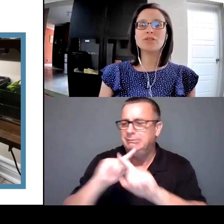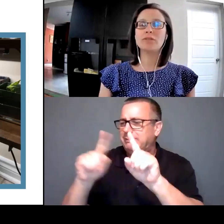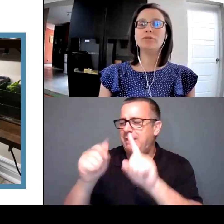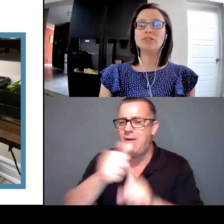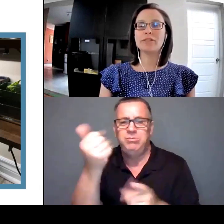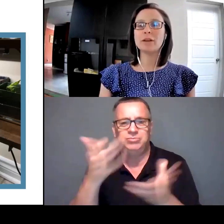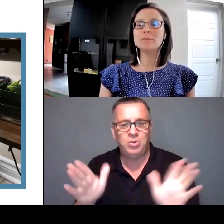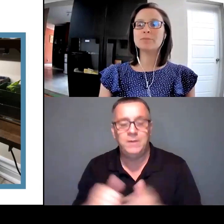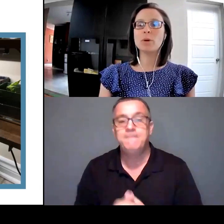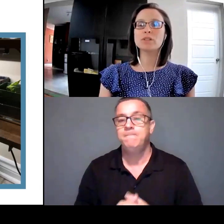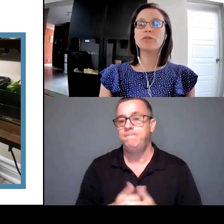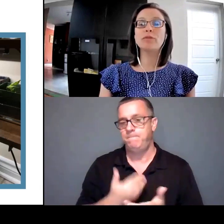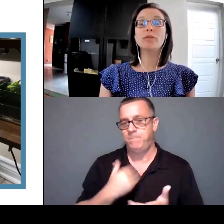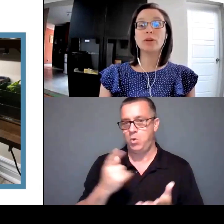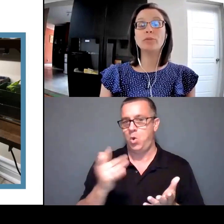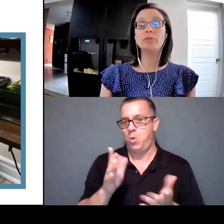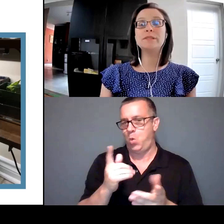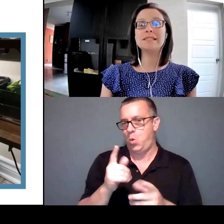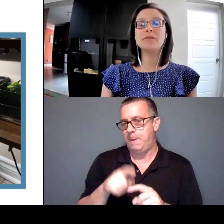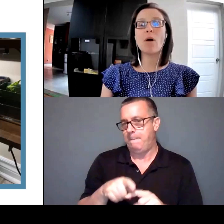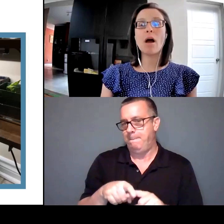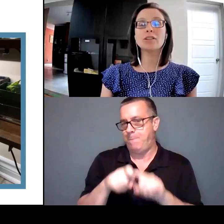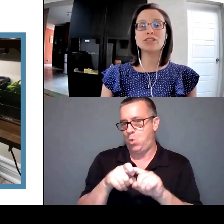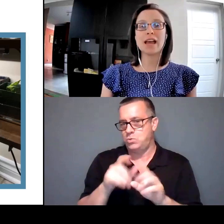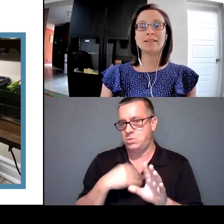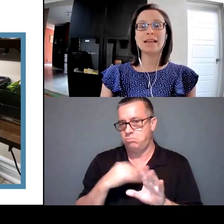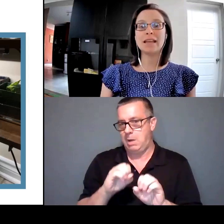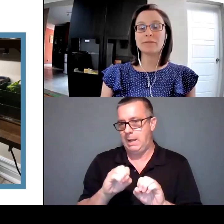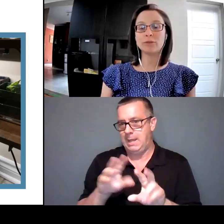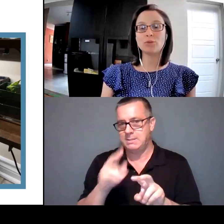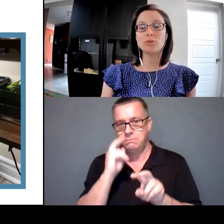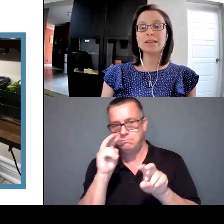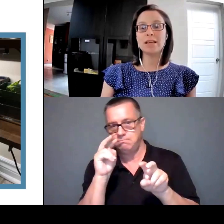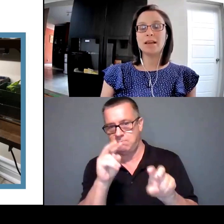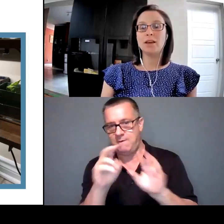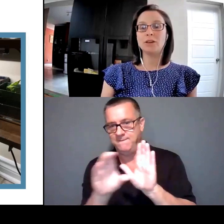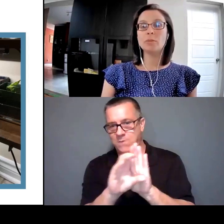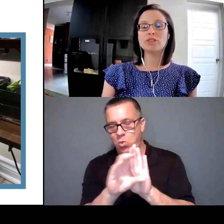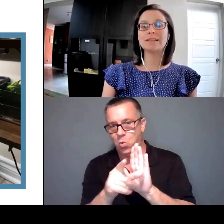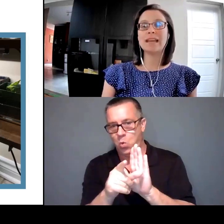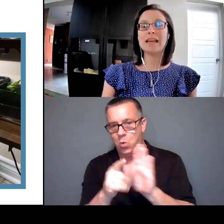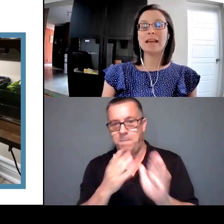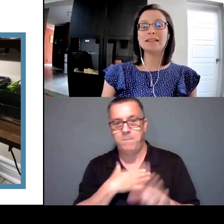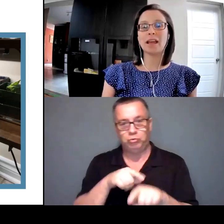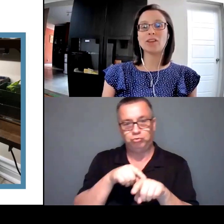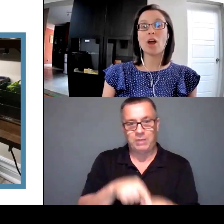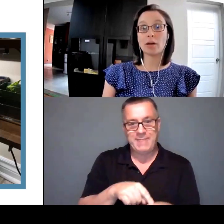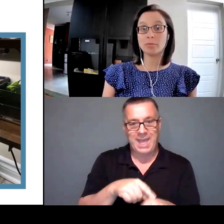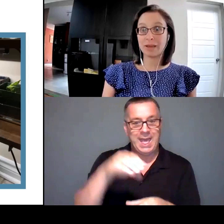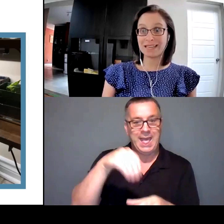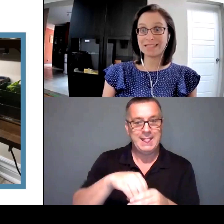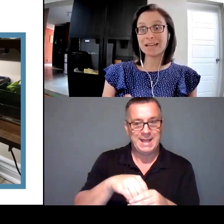Donc, je vais faire une petite pause pour que vous puissiez voir le jardin, la photo qui est de mon jardin